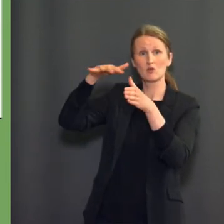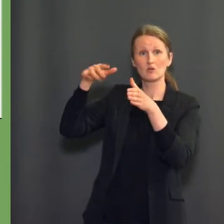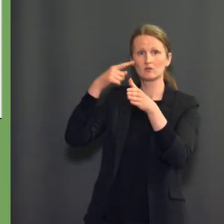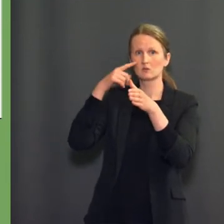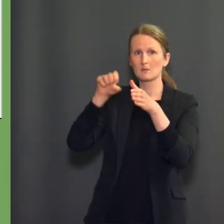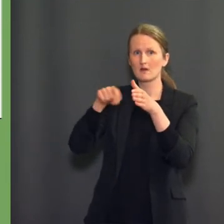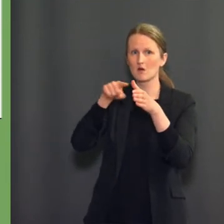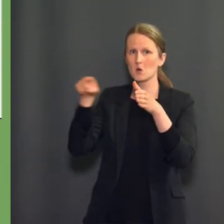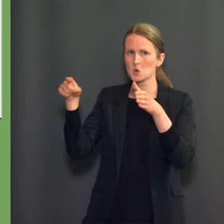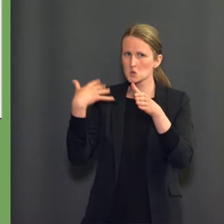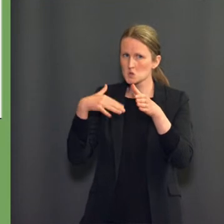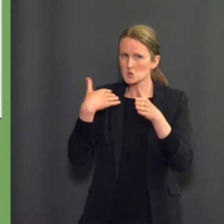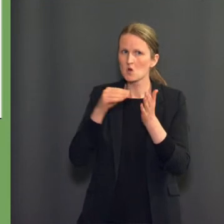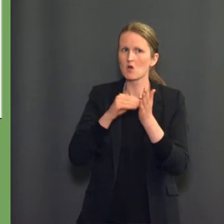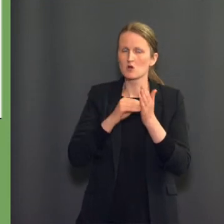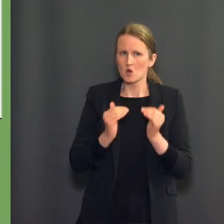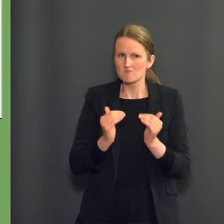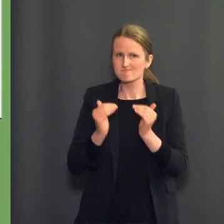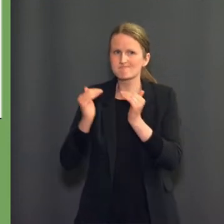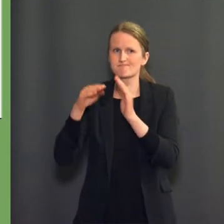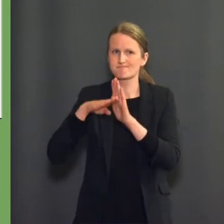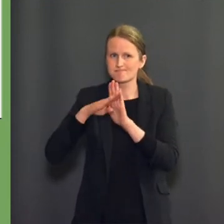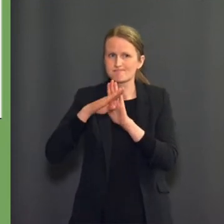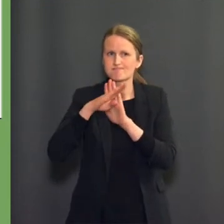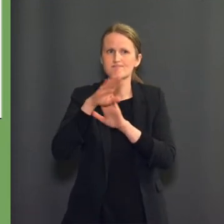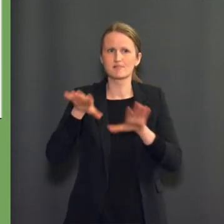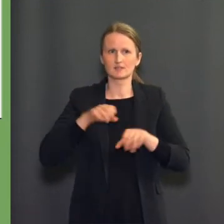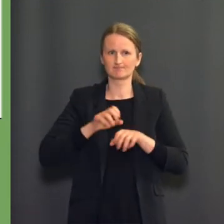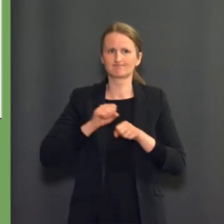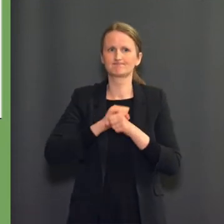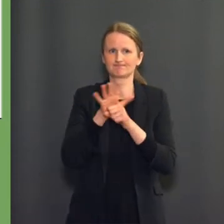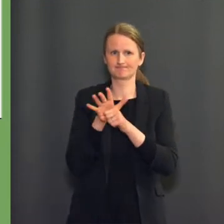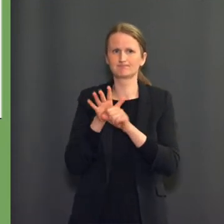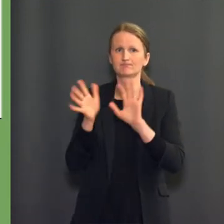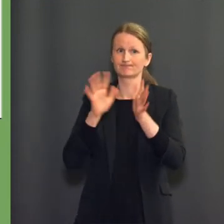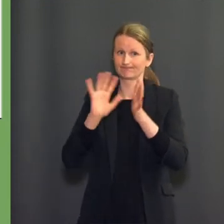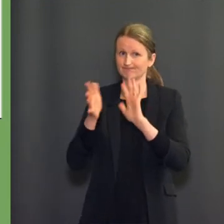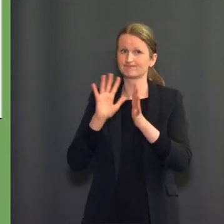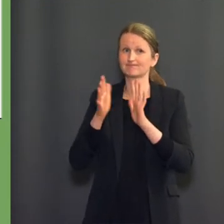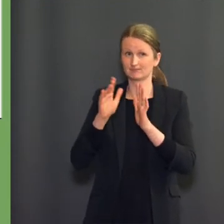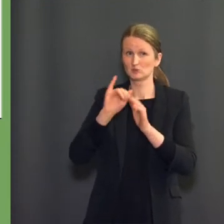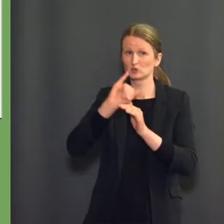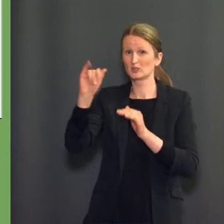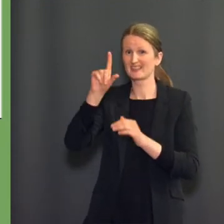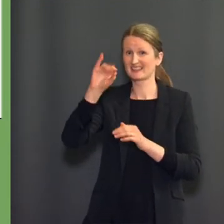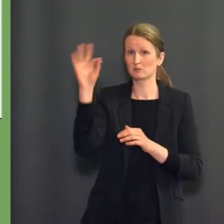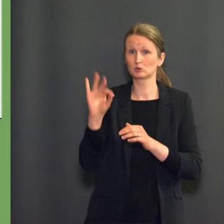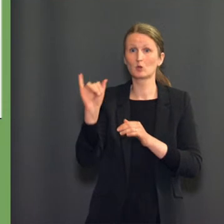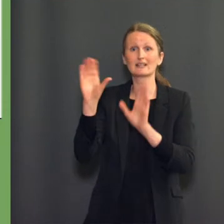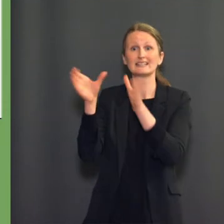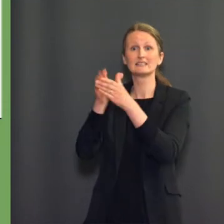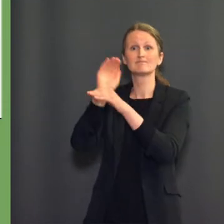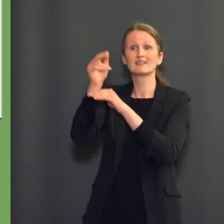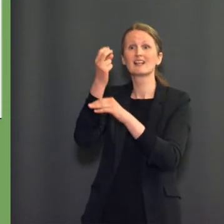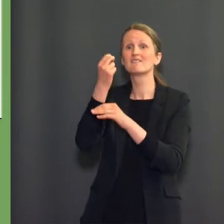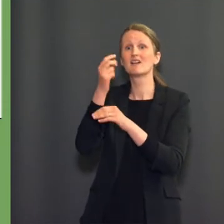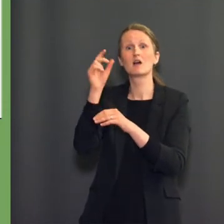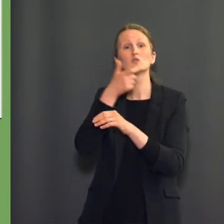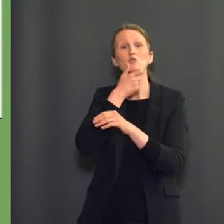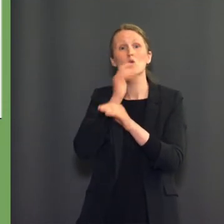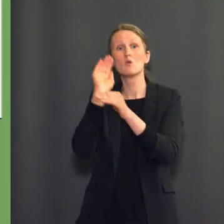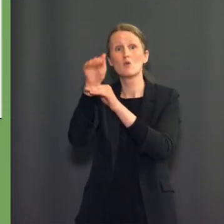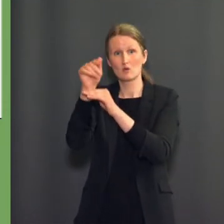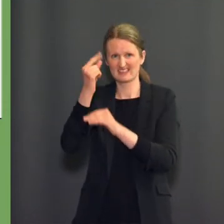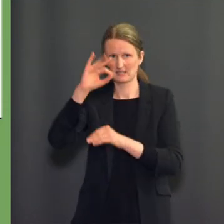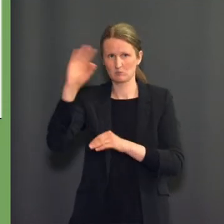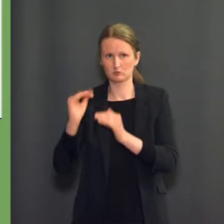augmentations jusqu'à 10% chez les personnes de 80 ans. Mais ici aussi, les chiffres